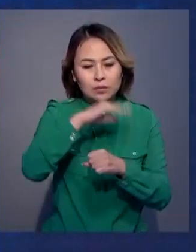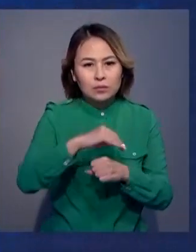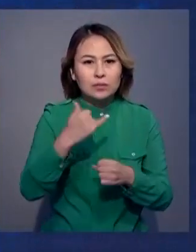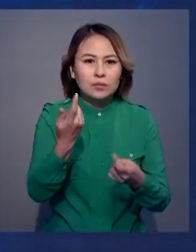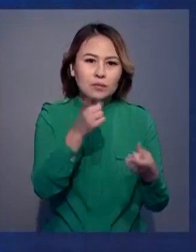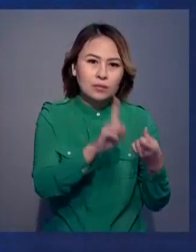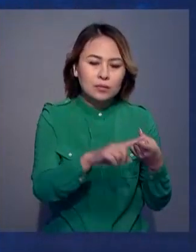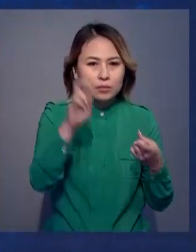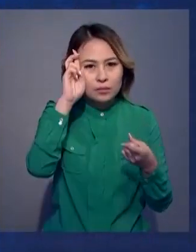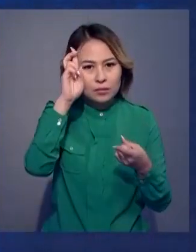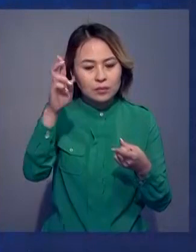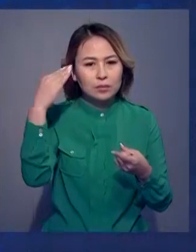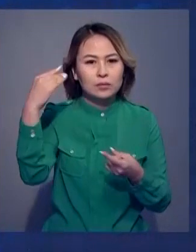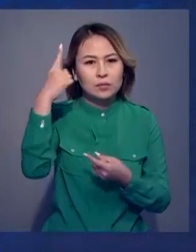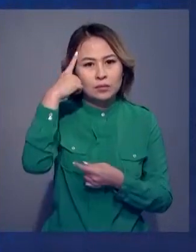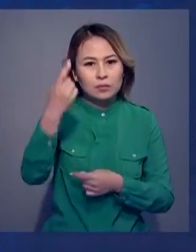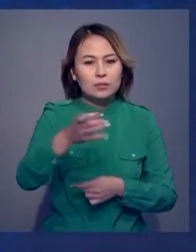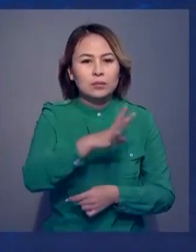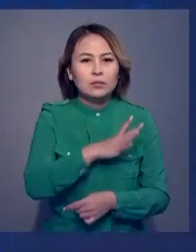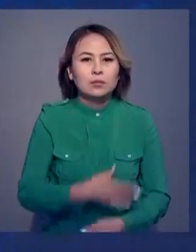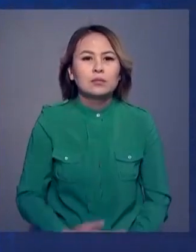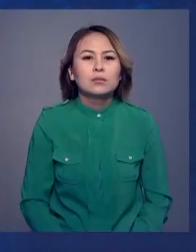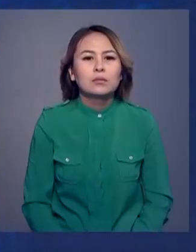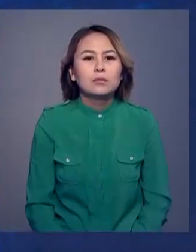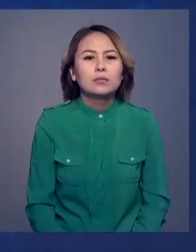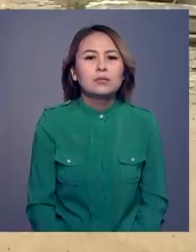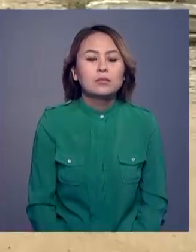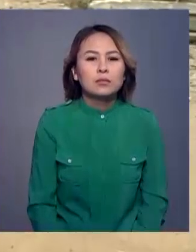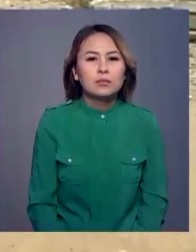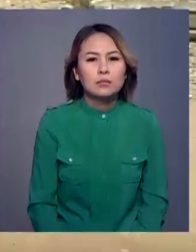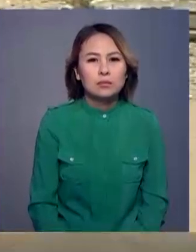мүмкін. Осыған байланысты үкімет дабыл қақты.